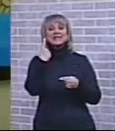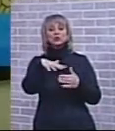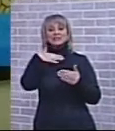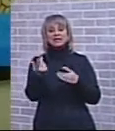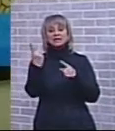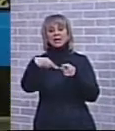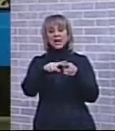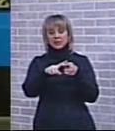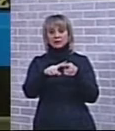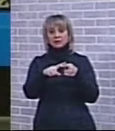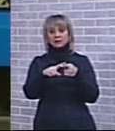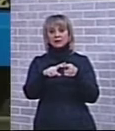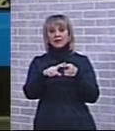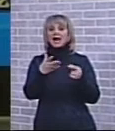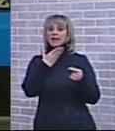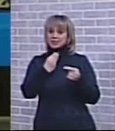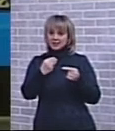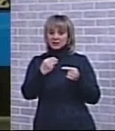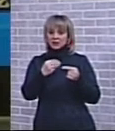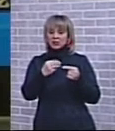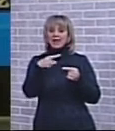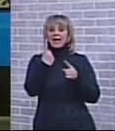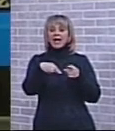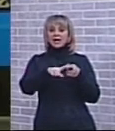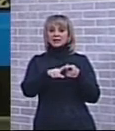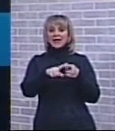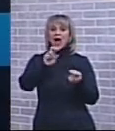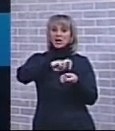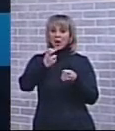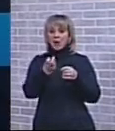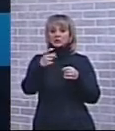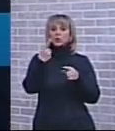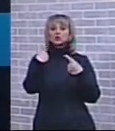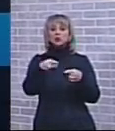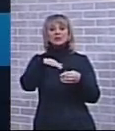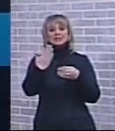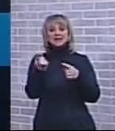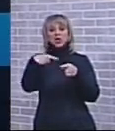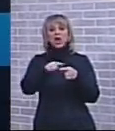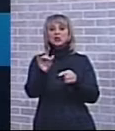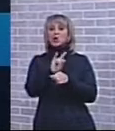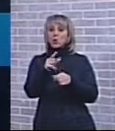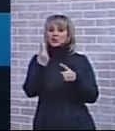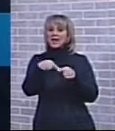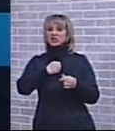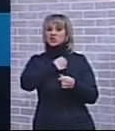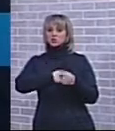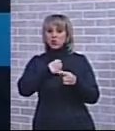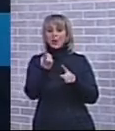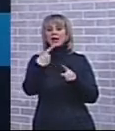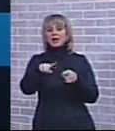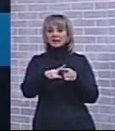стороны, это красота, это акробатика. С другой стороны, это ложь, это зло,